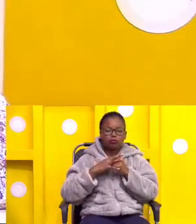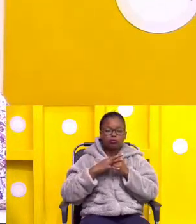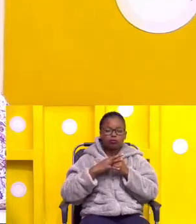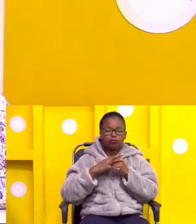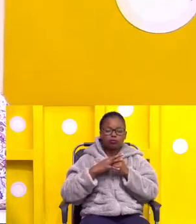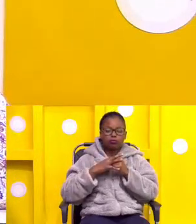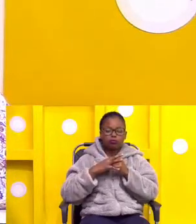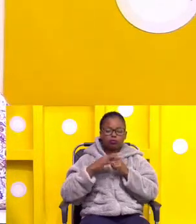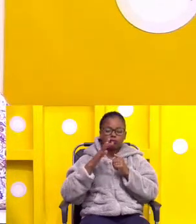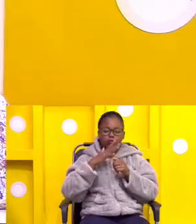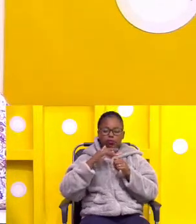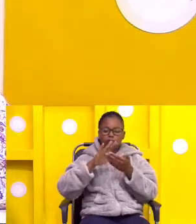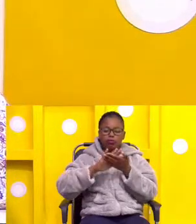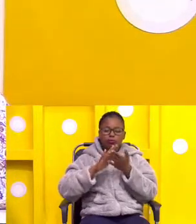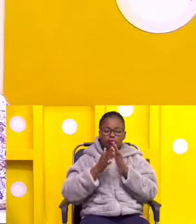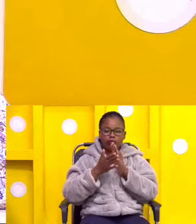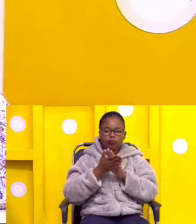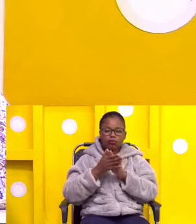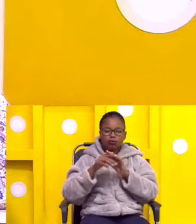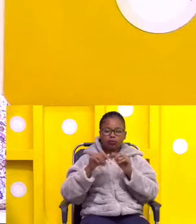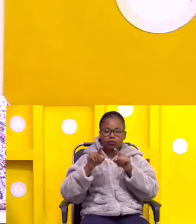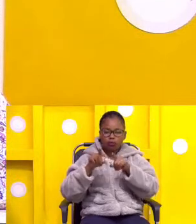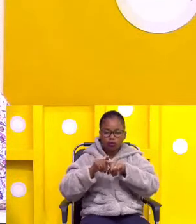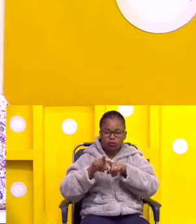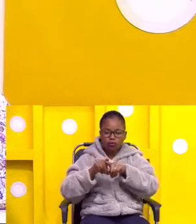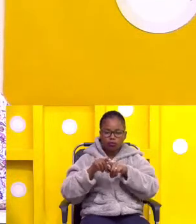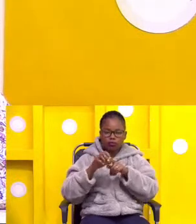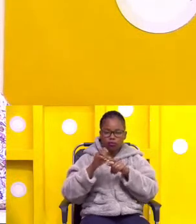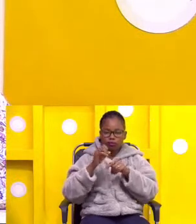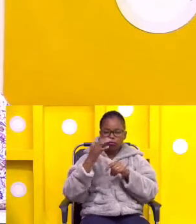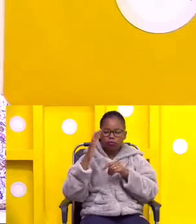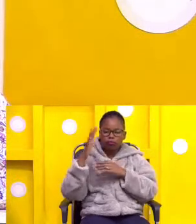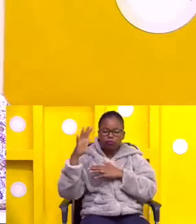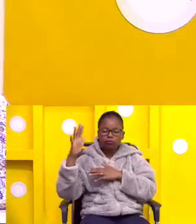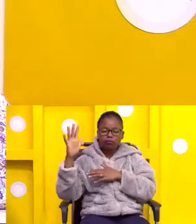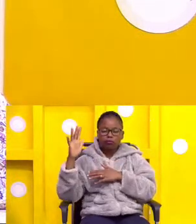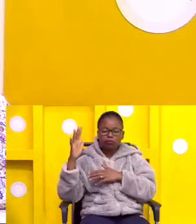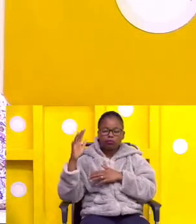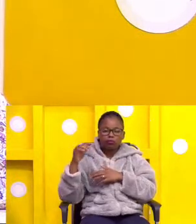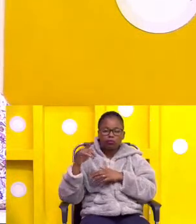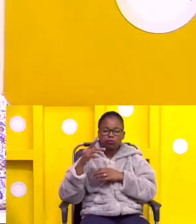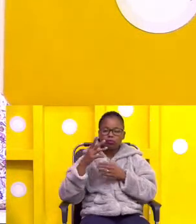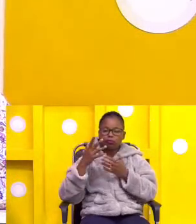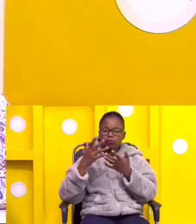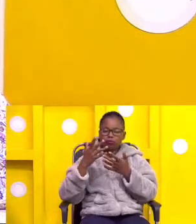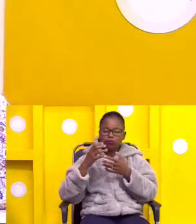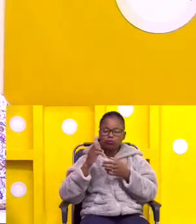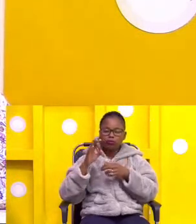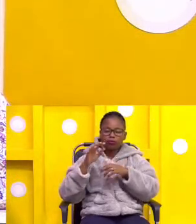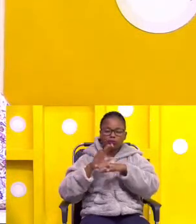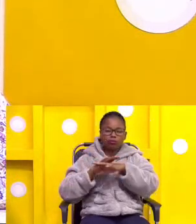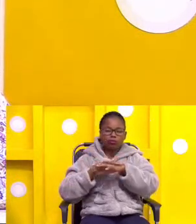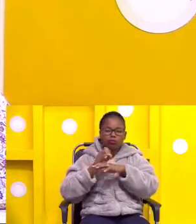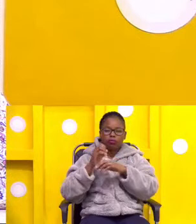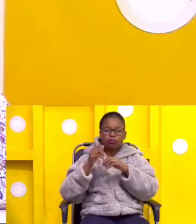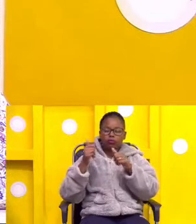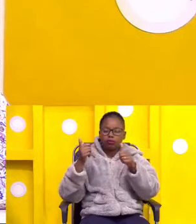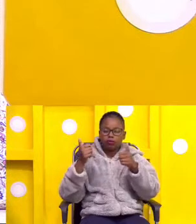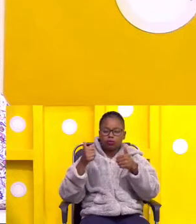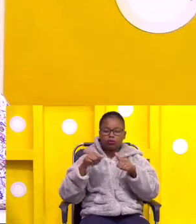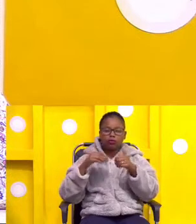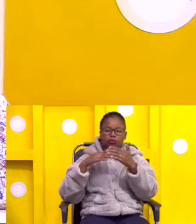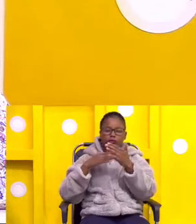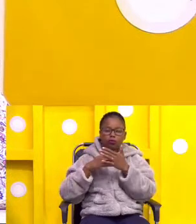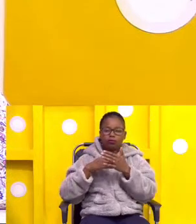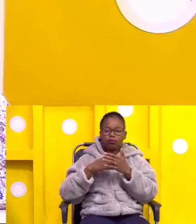koro agatuika otakamote. Kenga angeti ya weruini. Kule ya gotalewega. Ona uleko oge